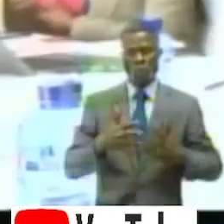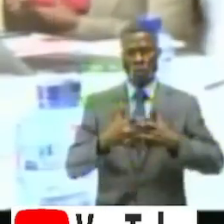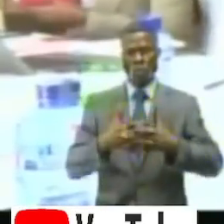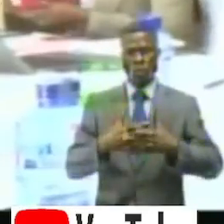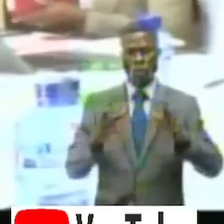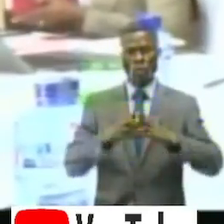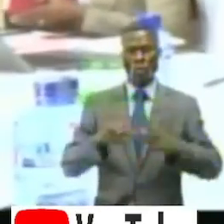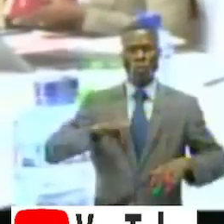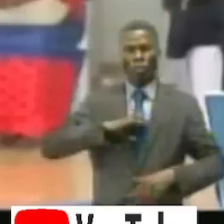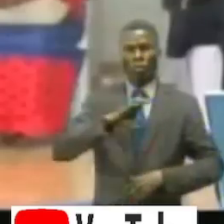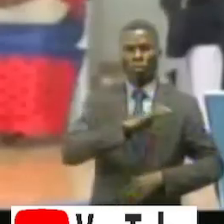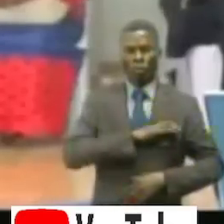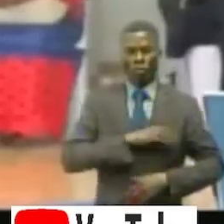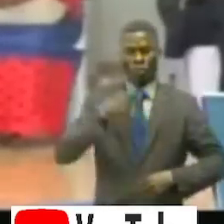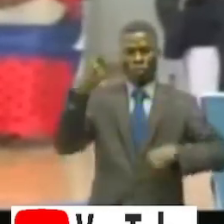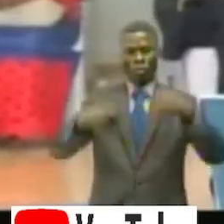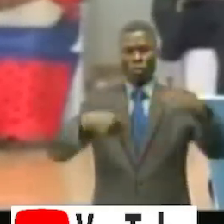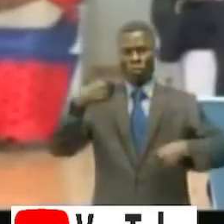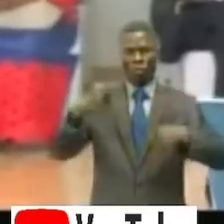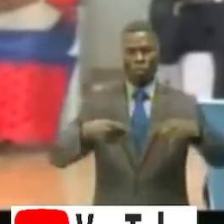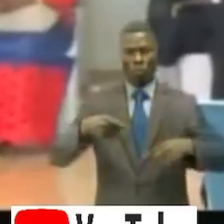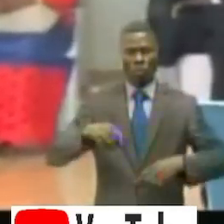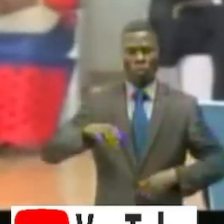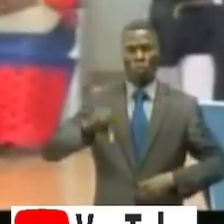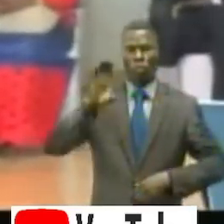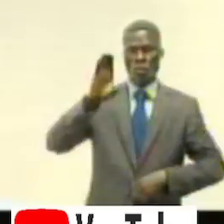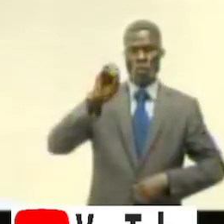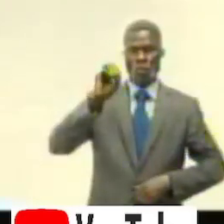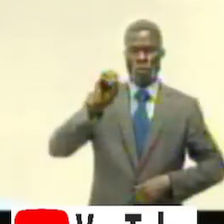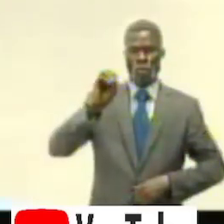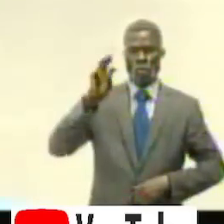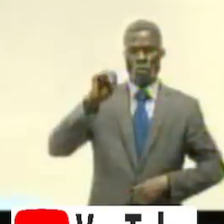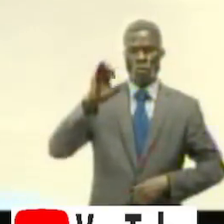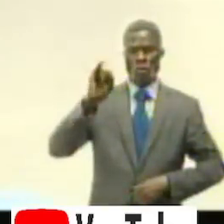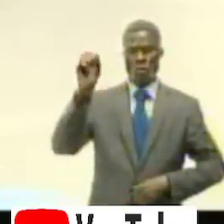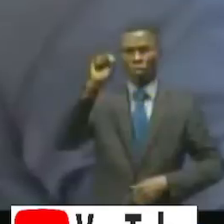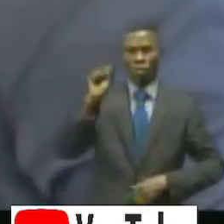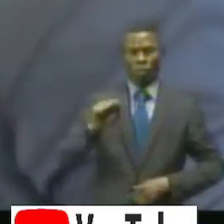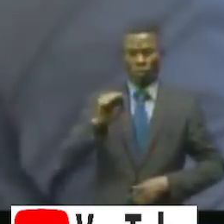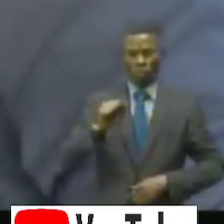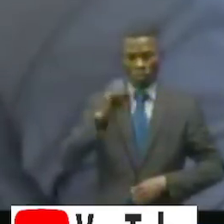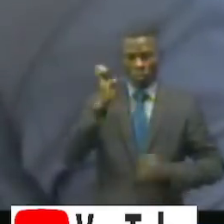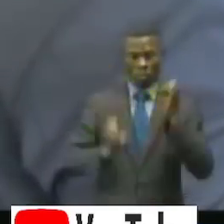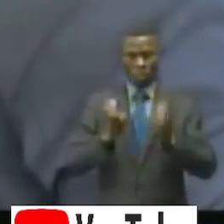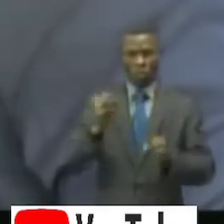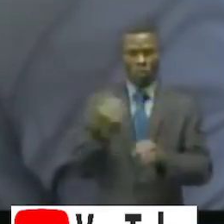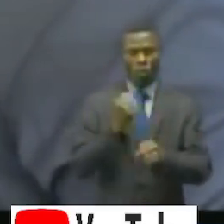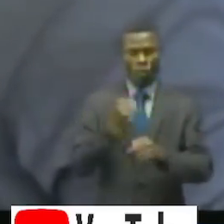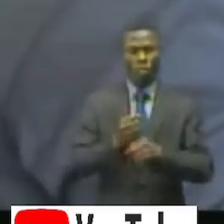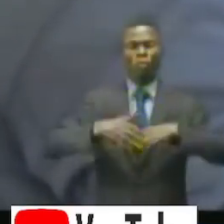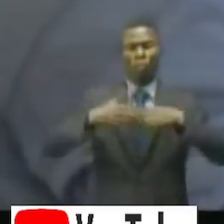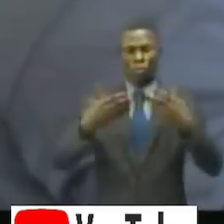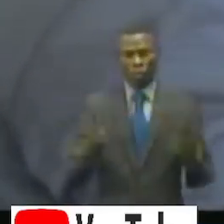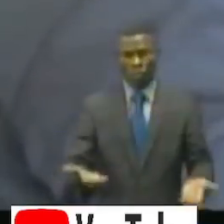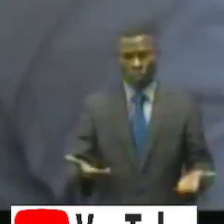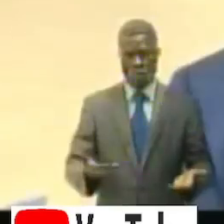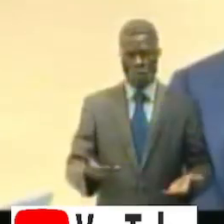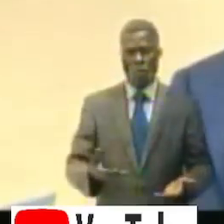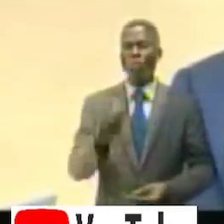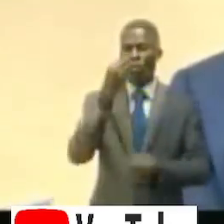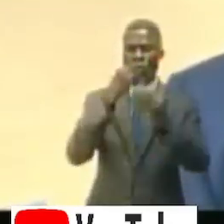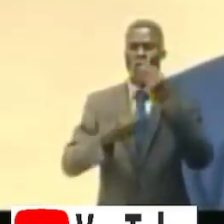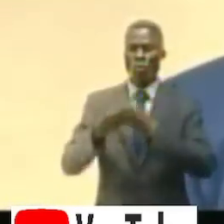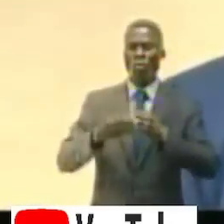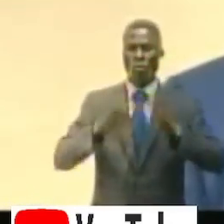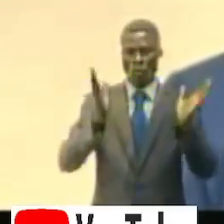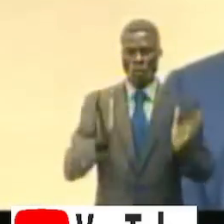la Commission de la concurrence du COMESA ont évalué le fonctionnement des marchés pour les producteurs et les consommateurs